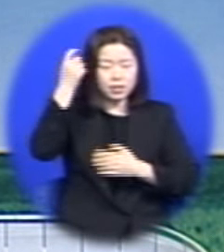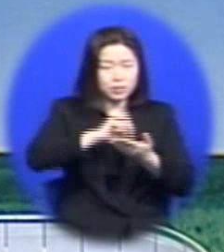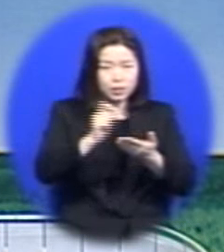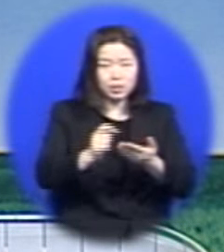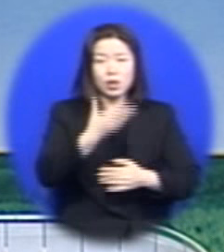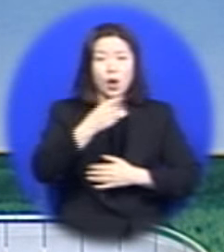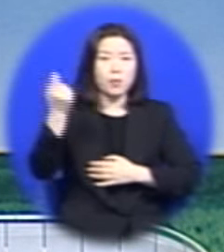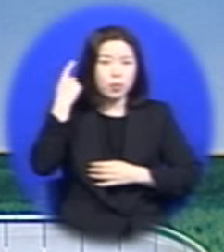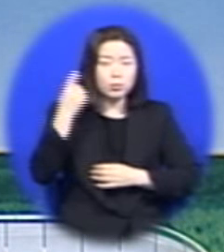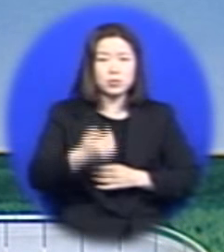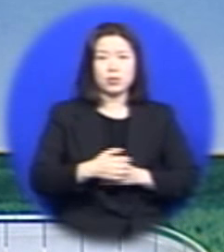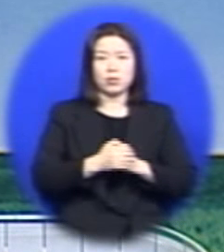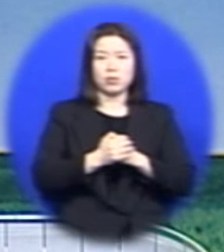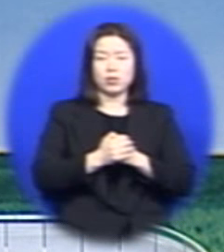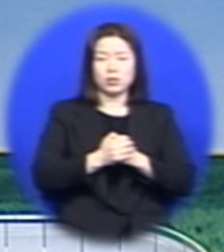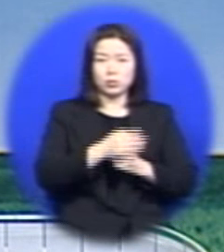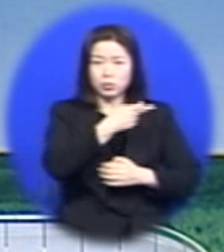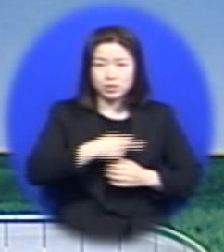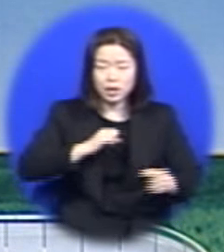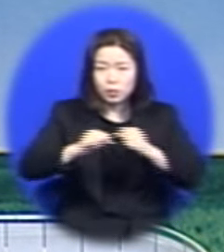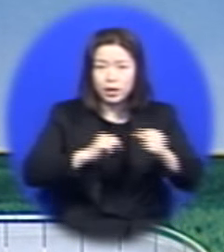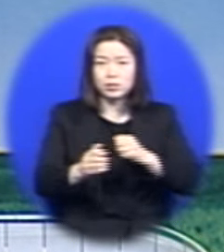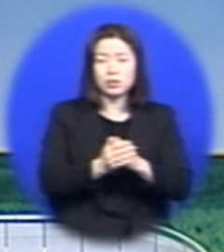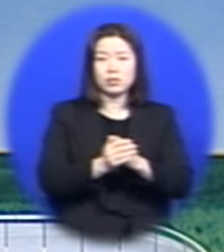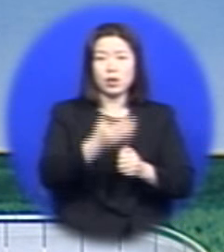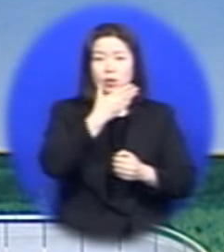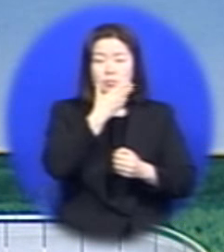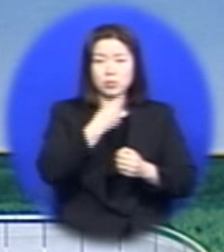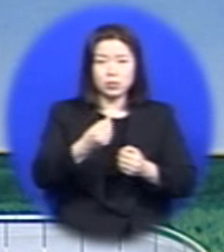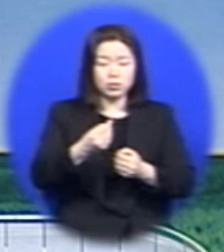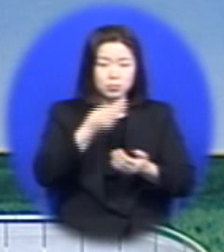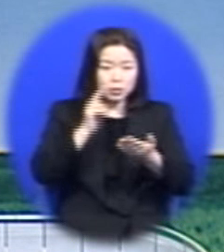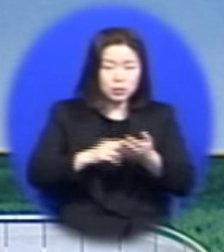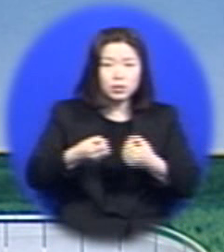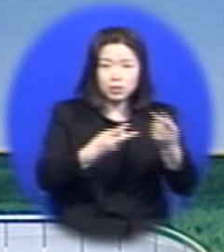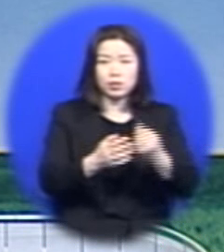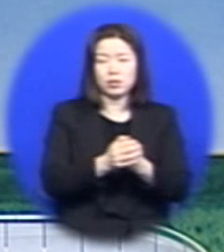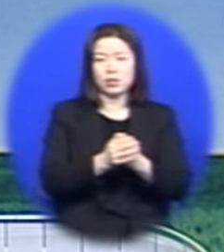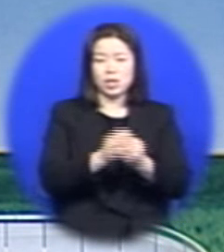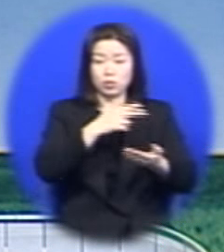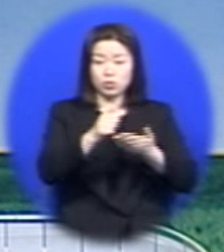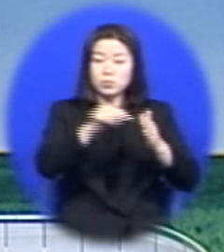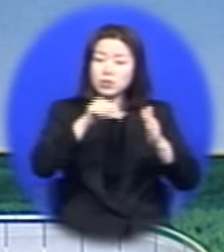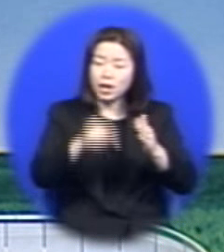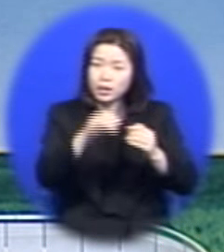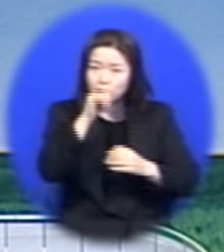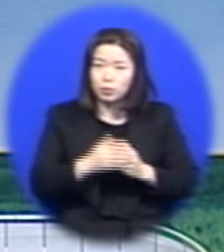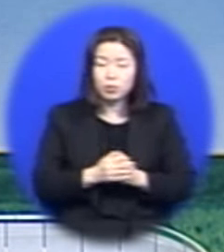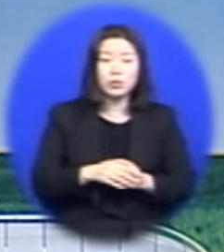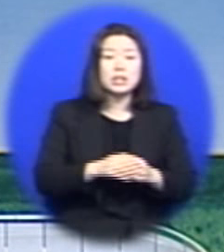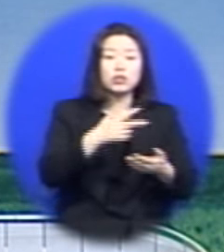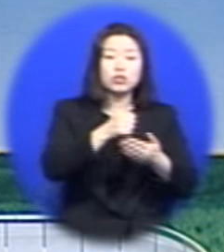사도행전에서, 서신서에서 그렇게 예수님과 함께 주님 안에 있고 주님은 그 사람 안에 거하는 그